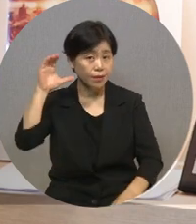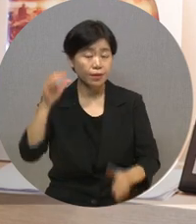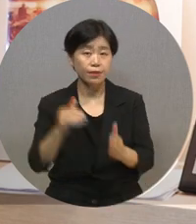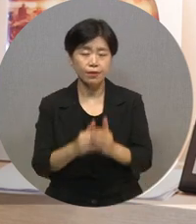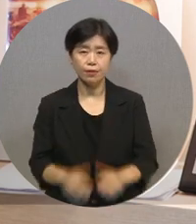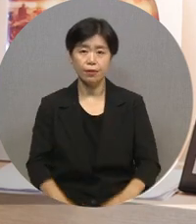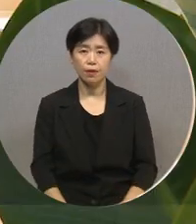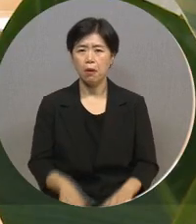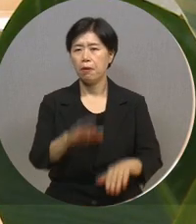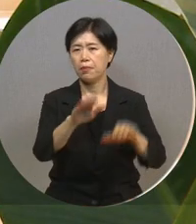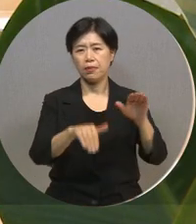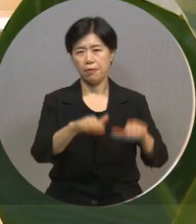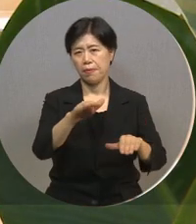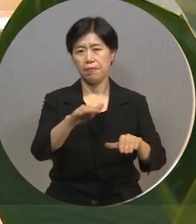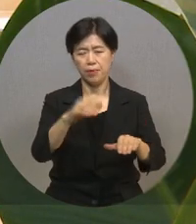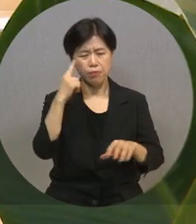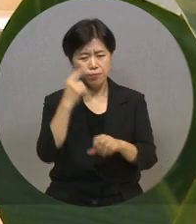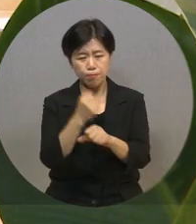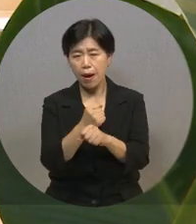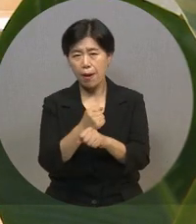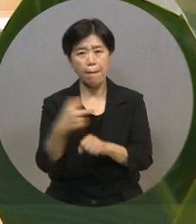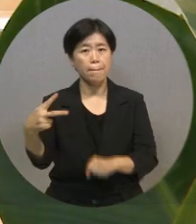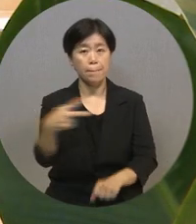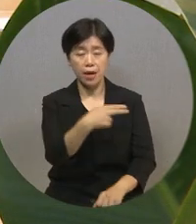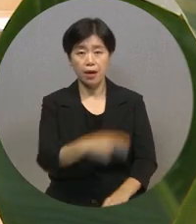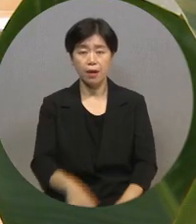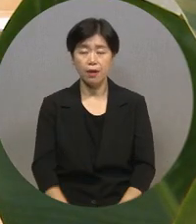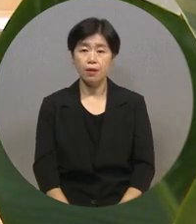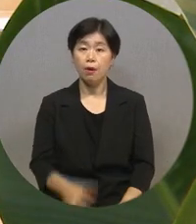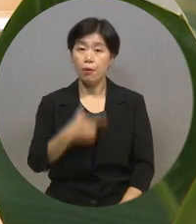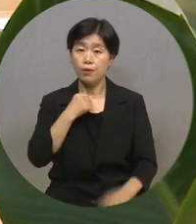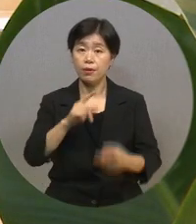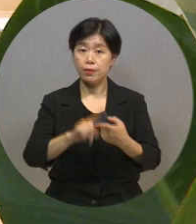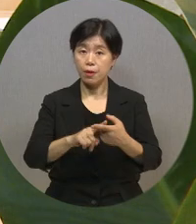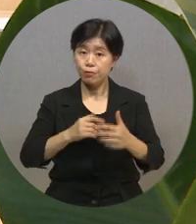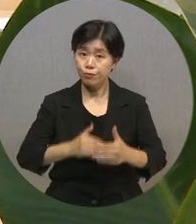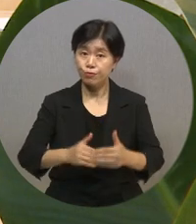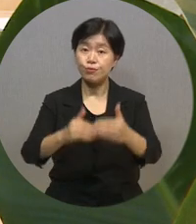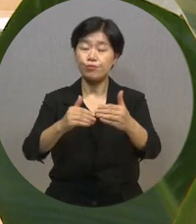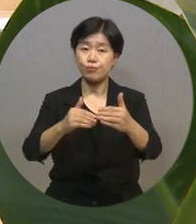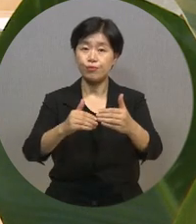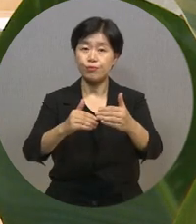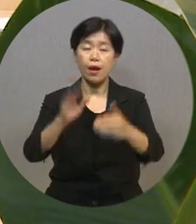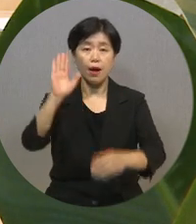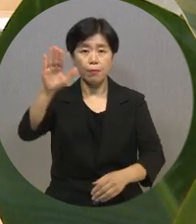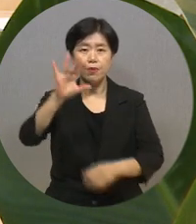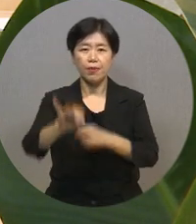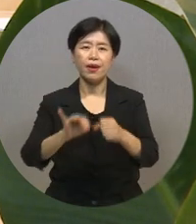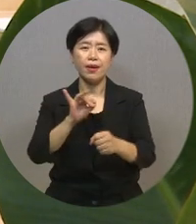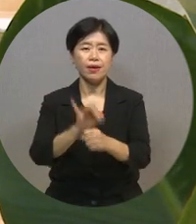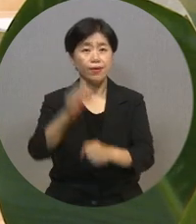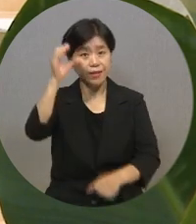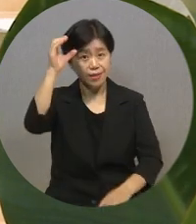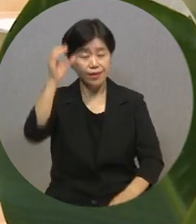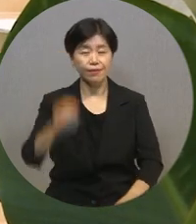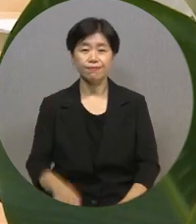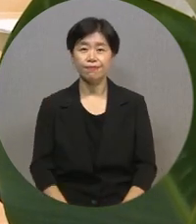편견과 차별을 없애고 스스로 선택하는 삶을 그려나가는 협회의 100년이 굉장히 기대됩니다.